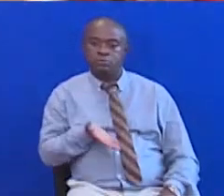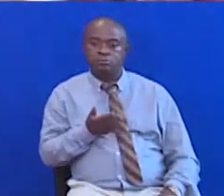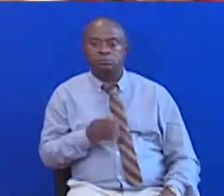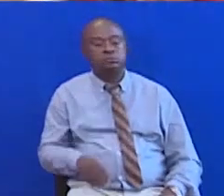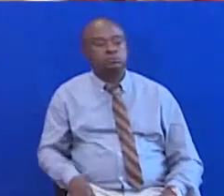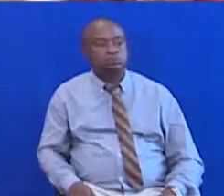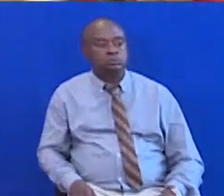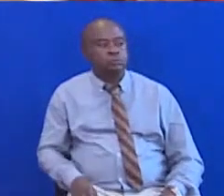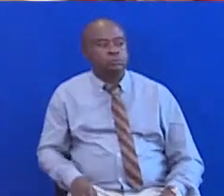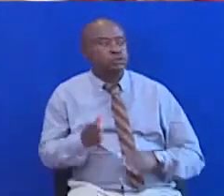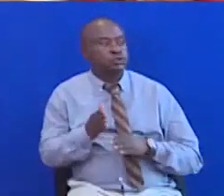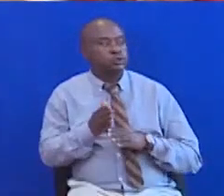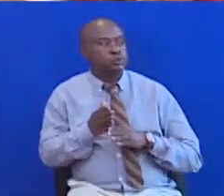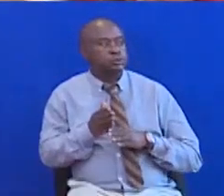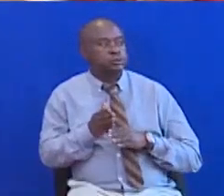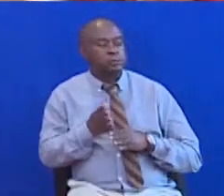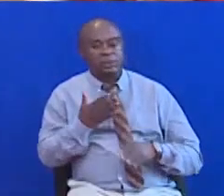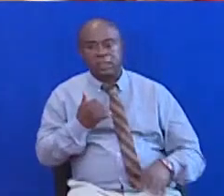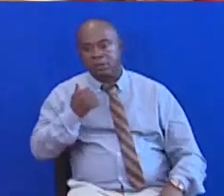Nitambue